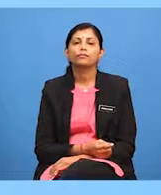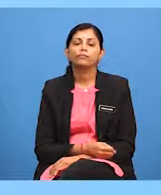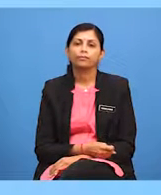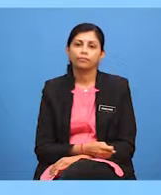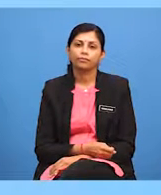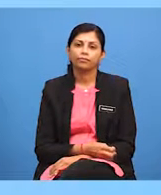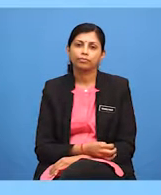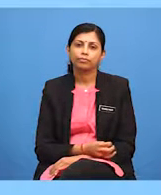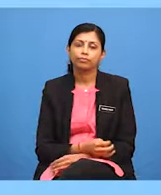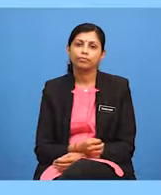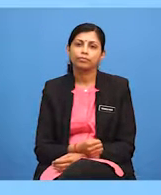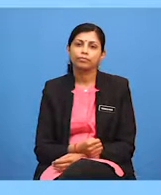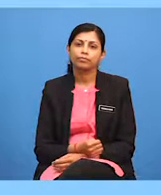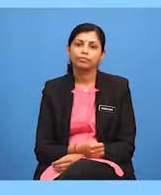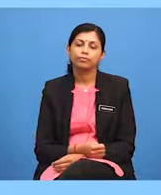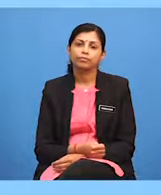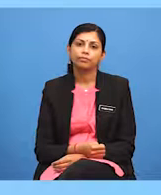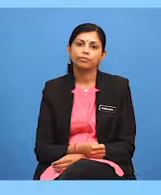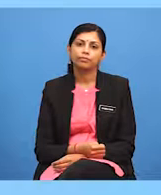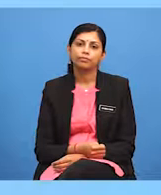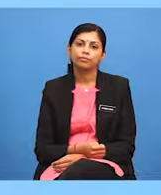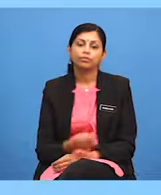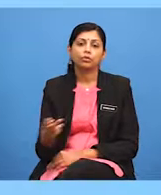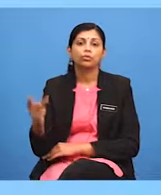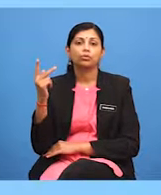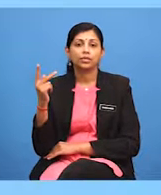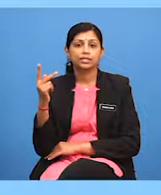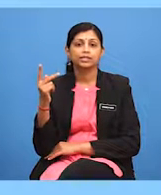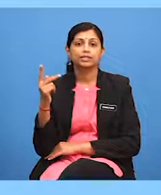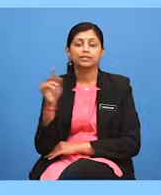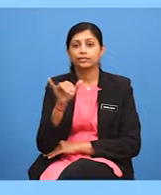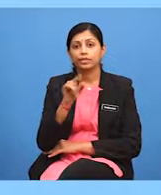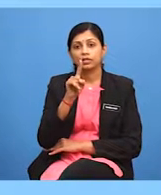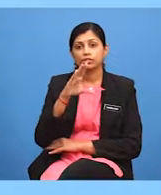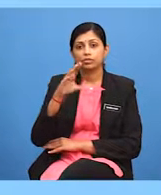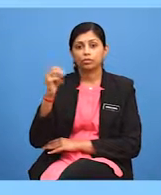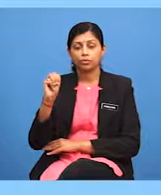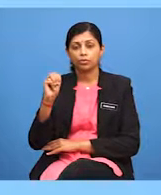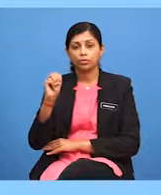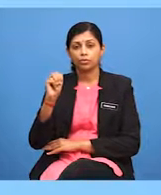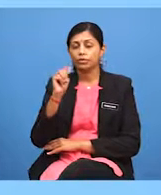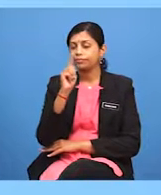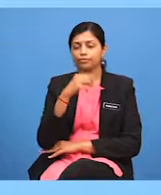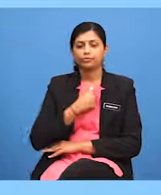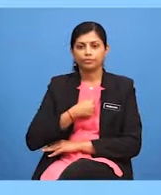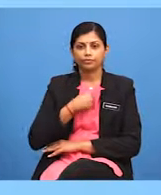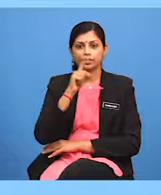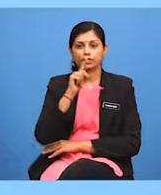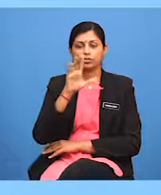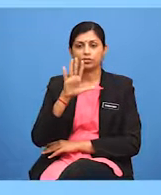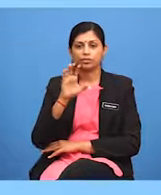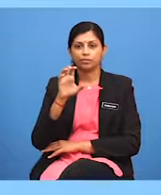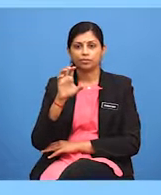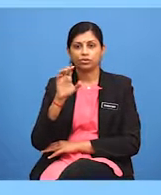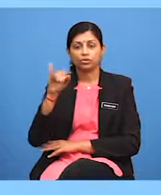Maka kuasa sama dengan 150 joule dibahagikan